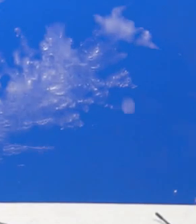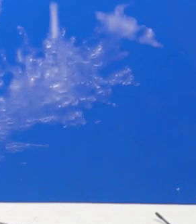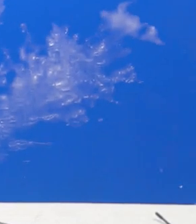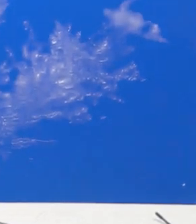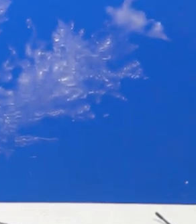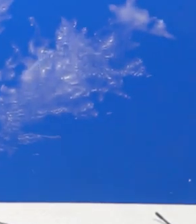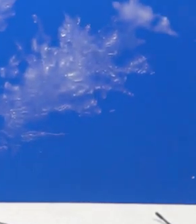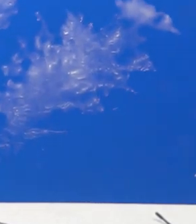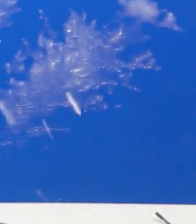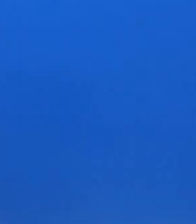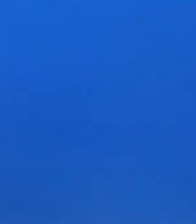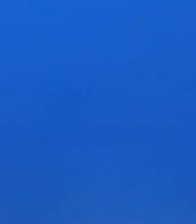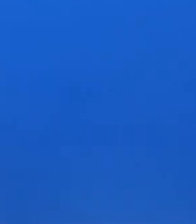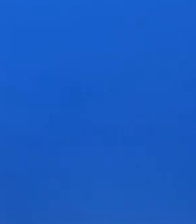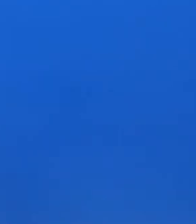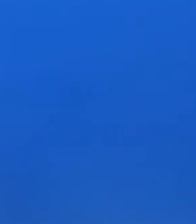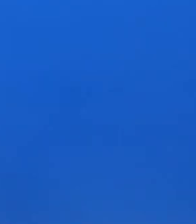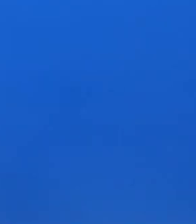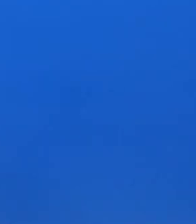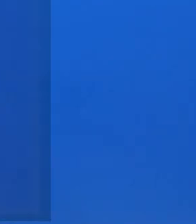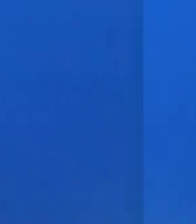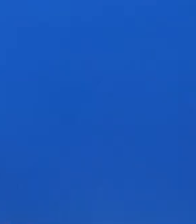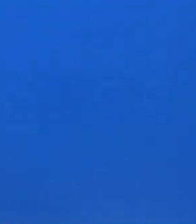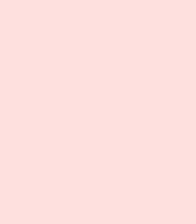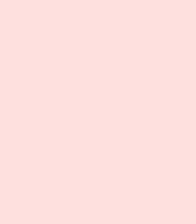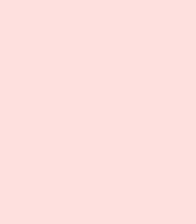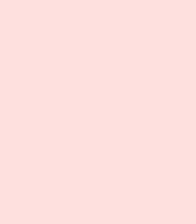이럴 때가 아니지. 여러분, 감기 조심하세요.